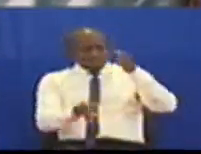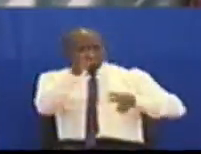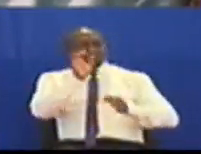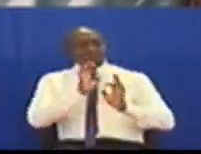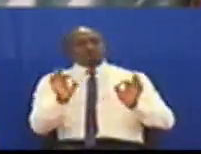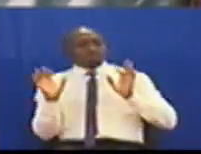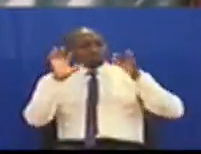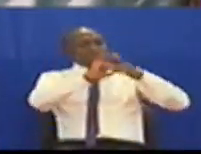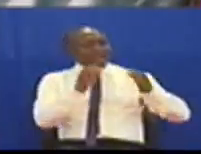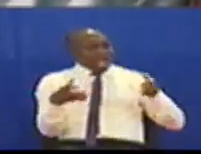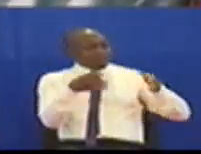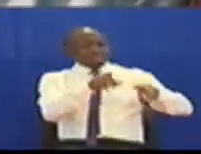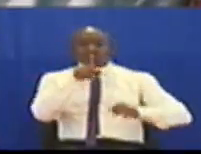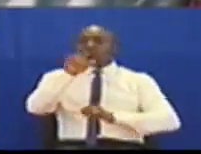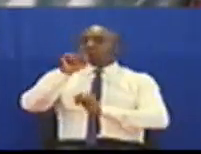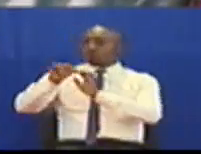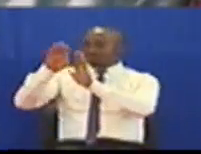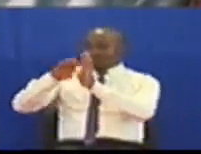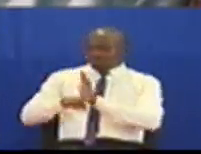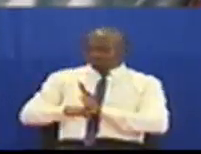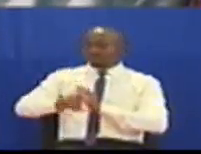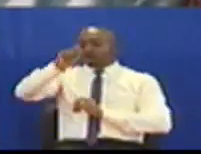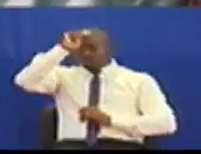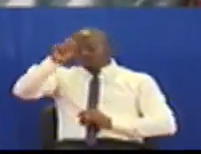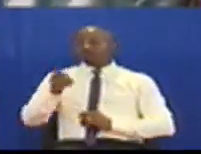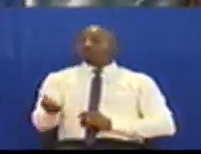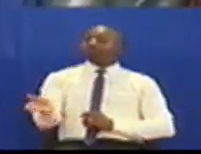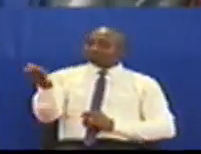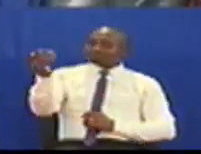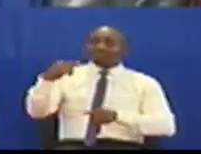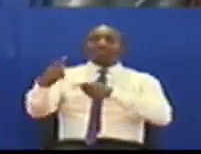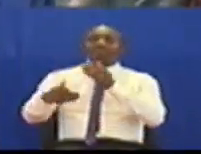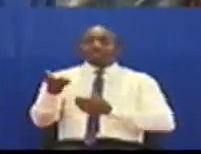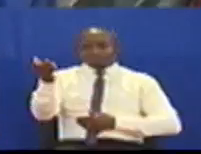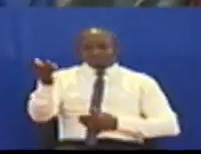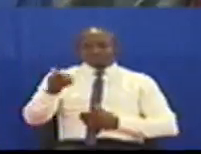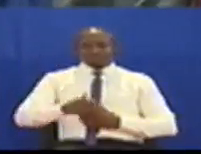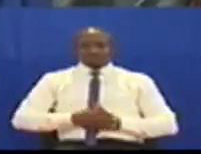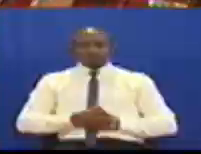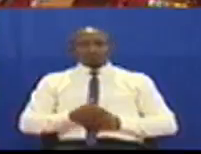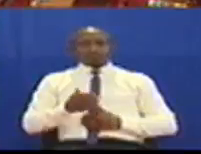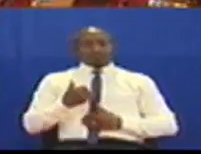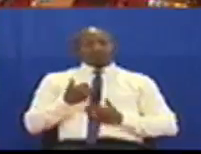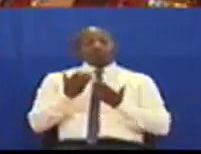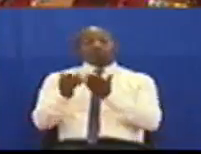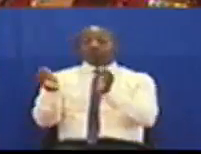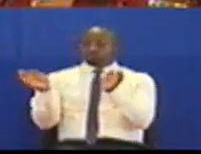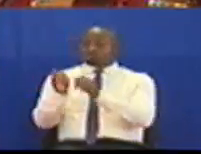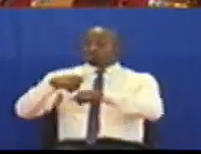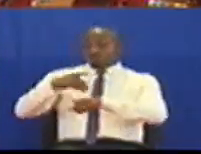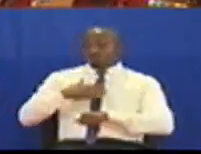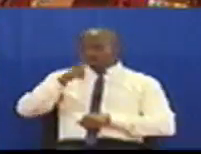huko. Ndio utaratibu. Mheshimiwa Sada mkuu, endelea na mchango wako. Naomba nitunzie muda wangu